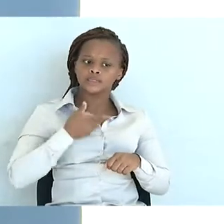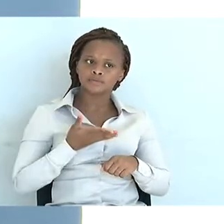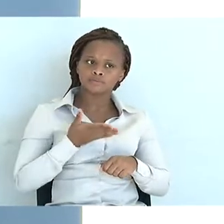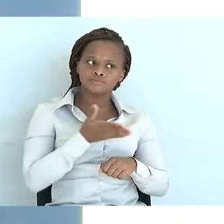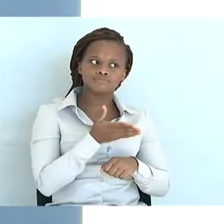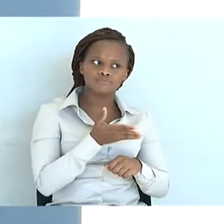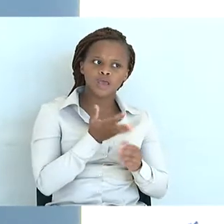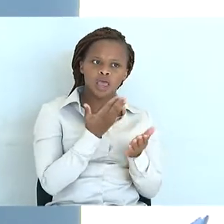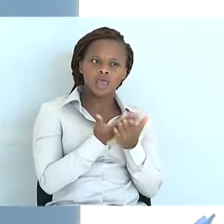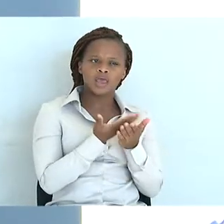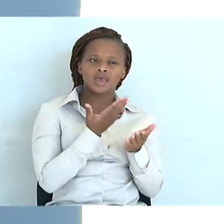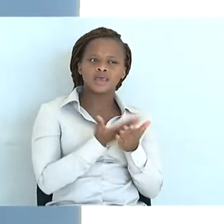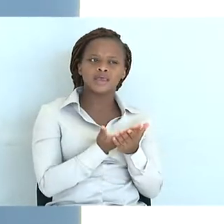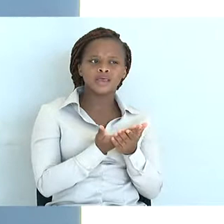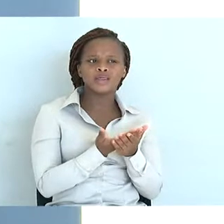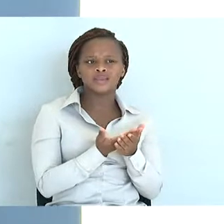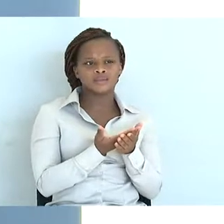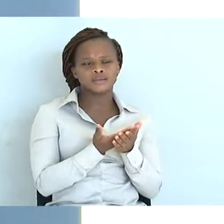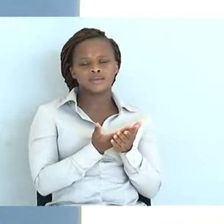sizovuselela